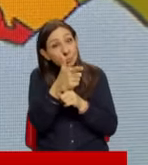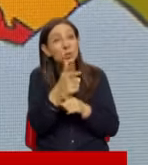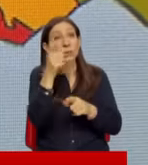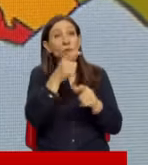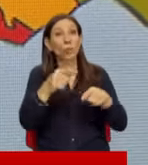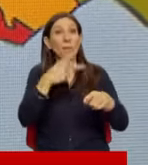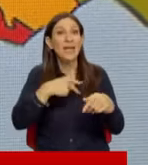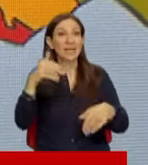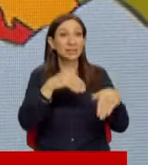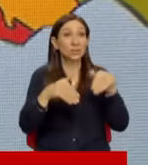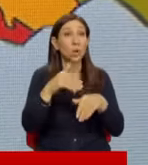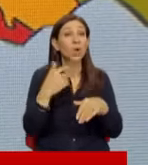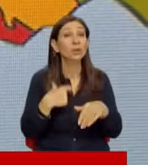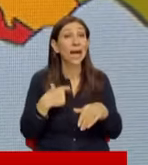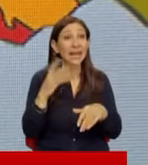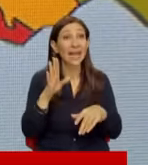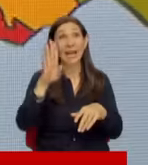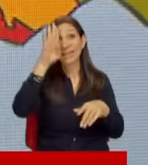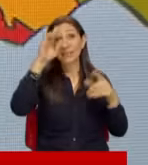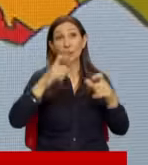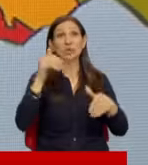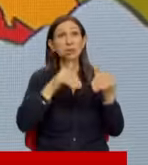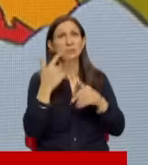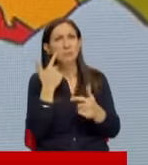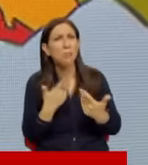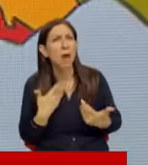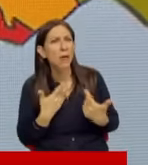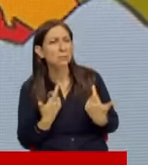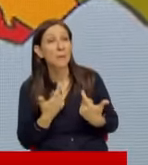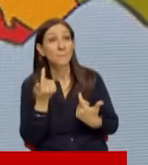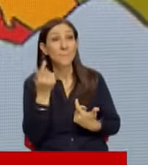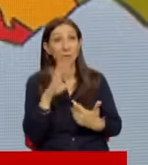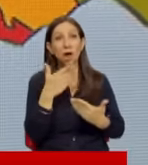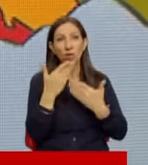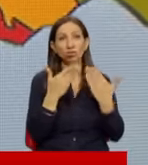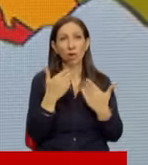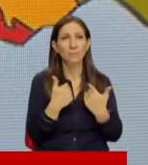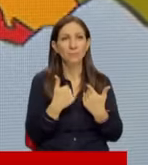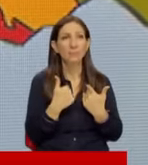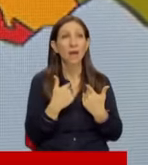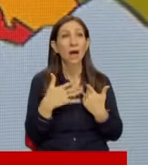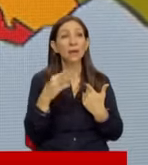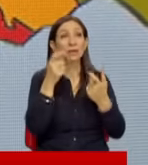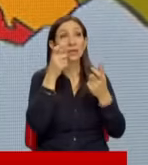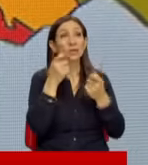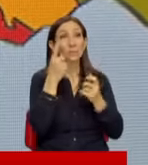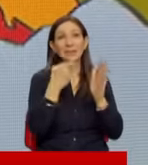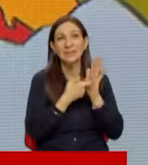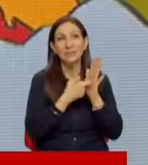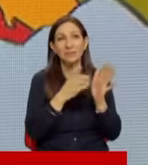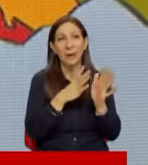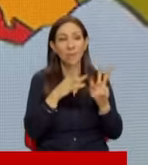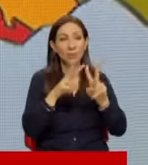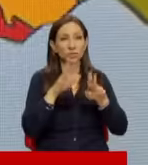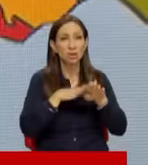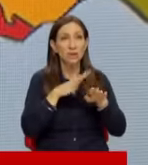Türkiye'deki bu yerel seçim atmosferini. Özellikle de İstanbul'un seçimini takip ettiler. Zaten birazdan da anlatacağım. Herkesin dikkat çektiği bir isim var. Evet,